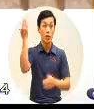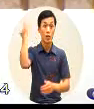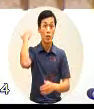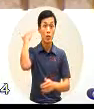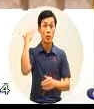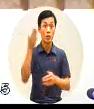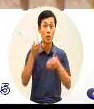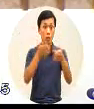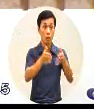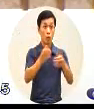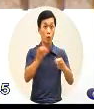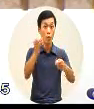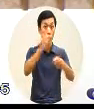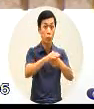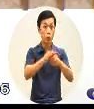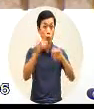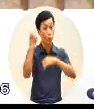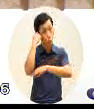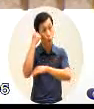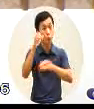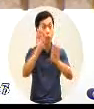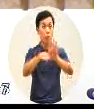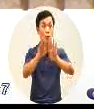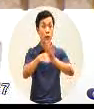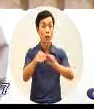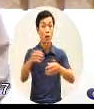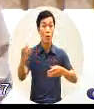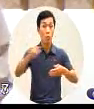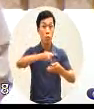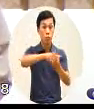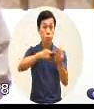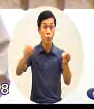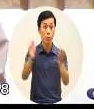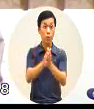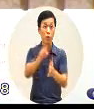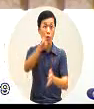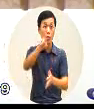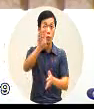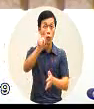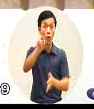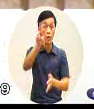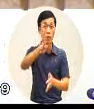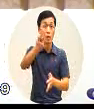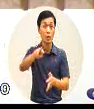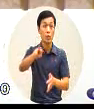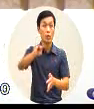对着咧补助出税啦吼，是总总申请额数